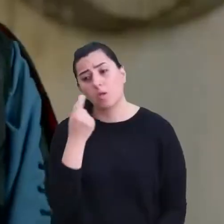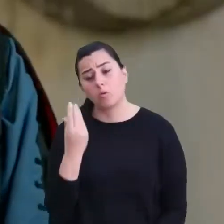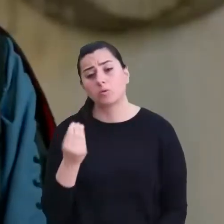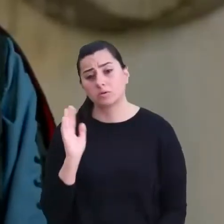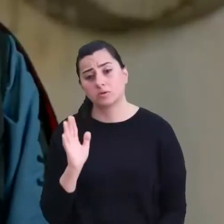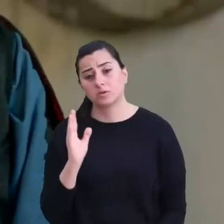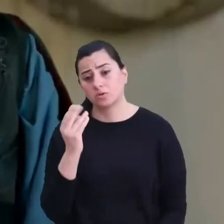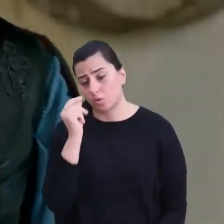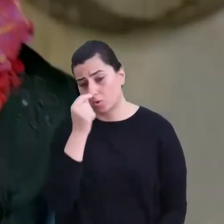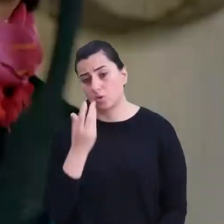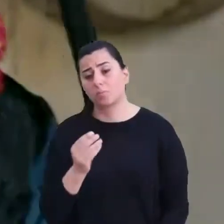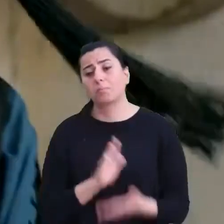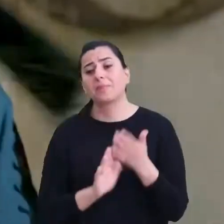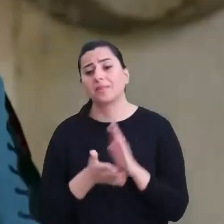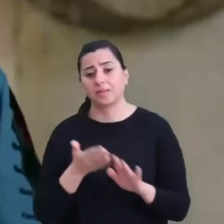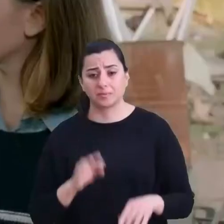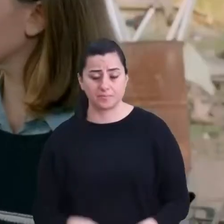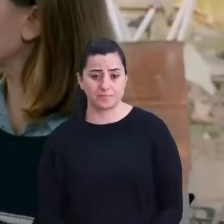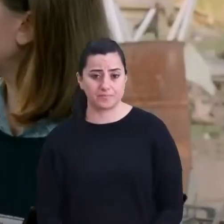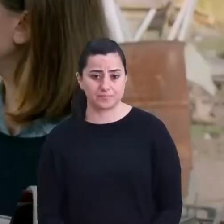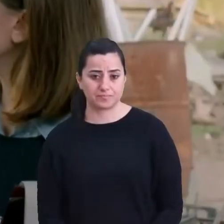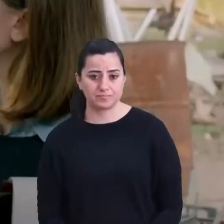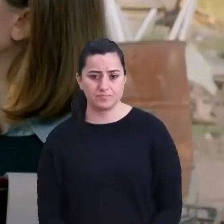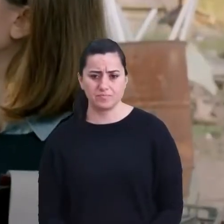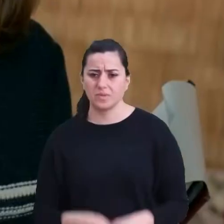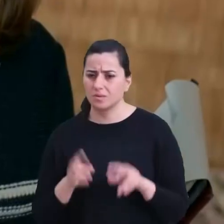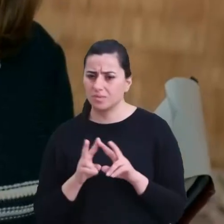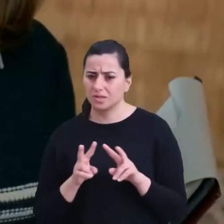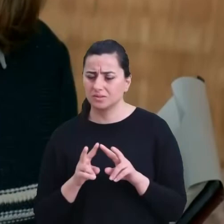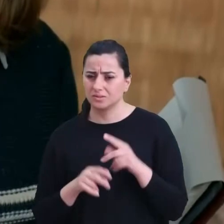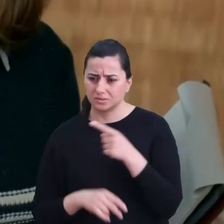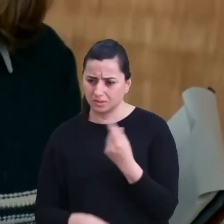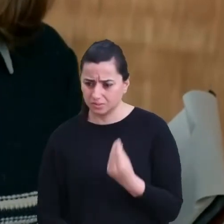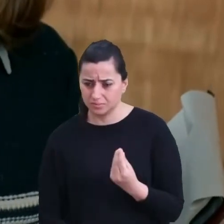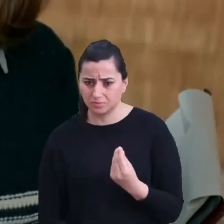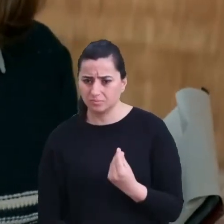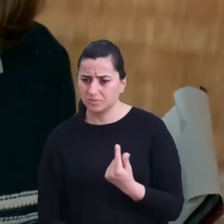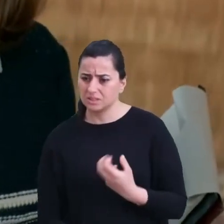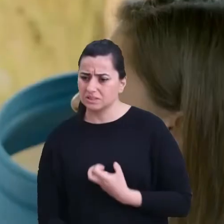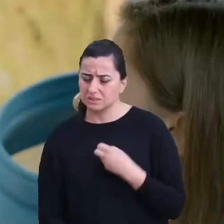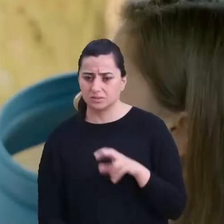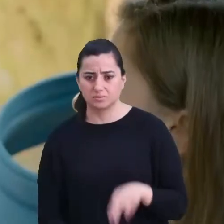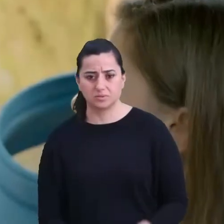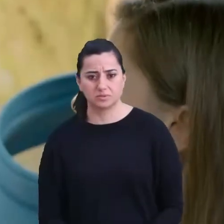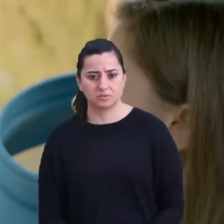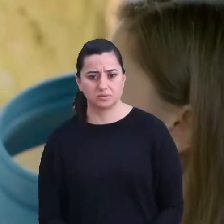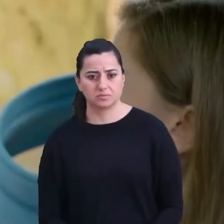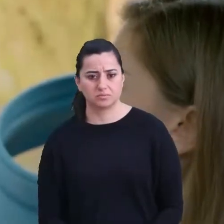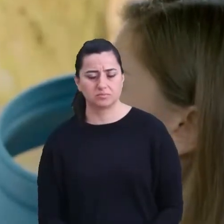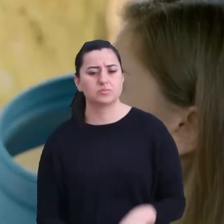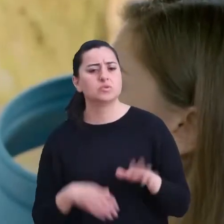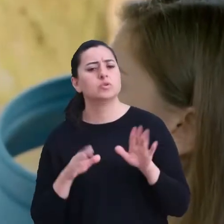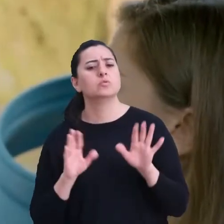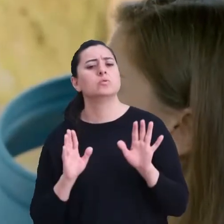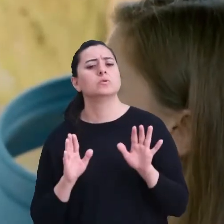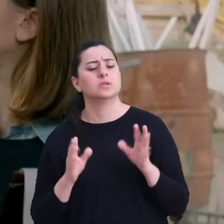Kolayladık. O kadar kolayladık ki bitti bile. Süleyman perçemlerini geriye attı. Hayır. Sen iyi misin? Canın biraz sıkkın gibi. Yok